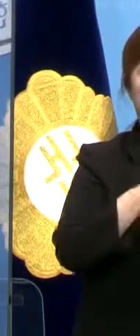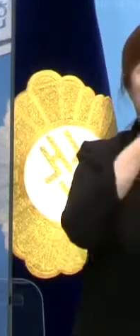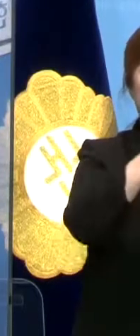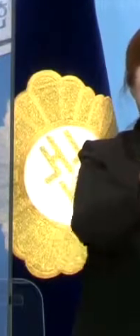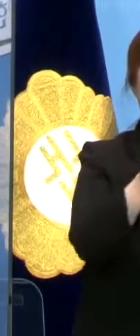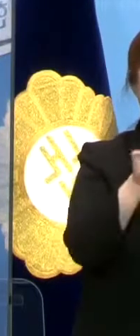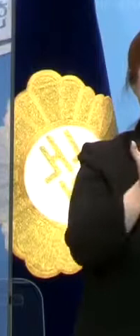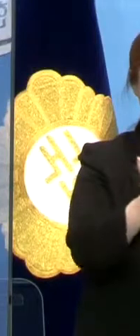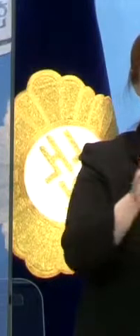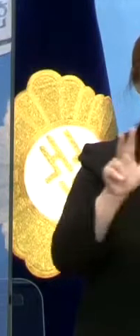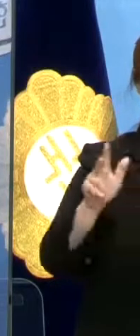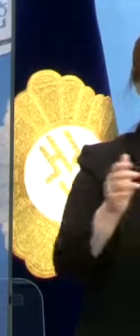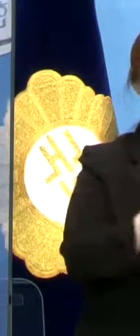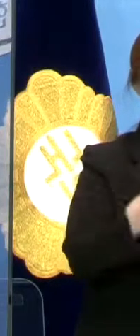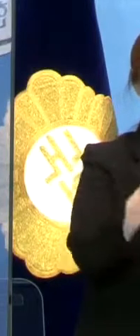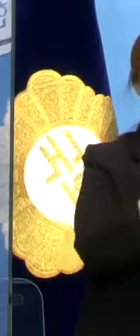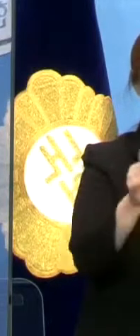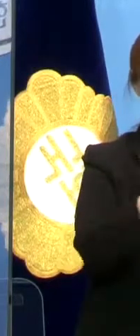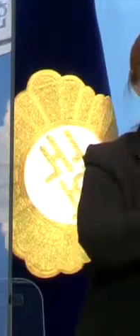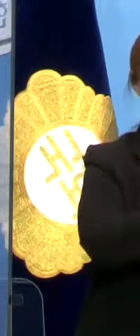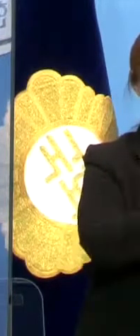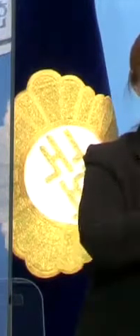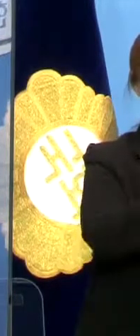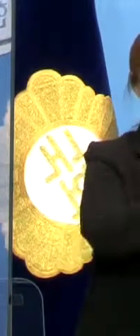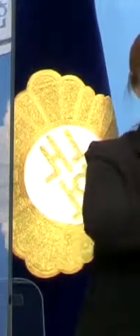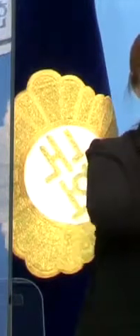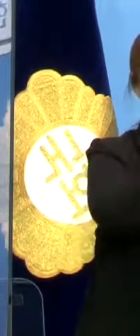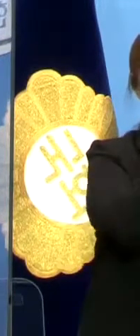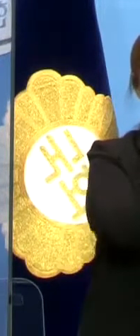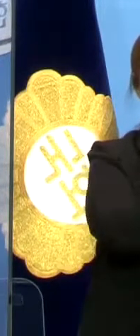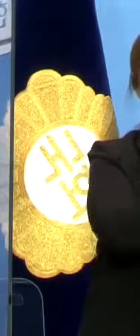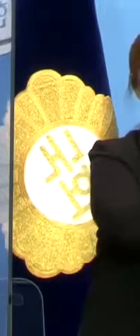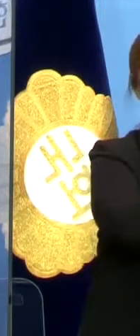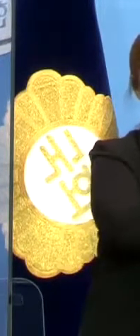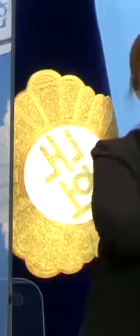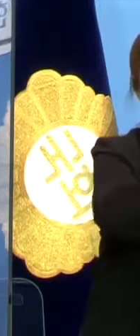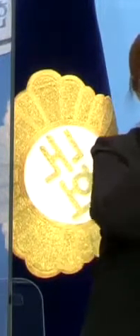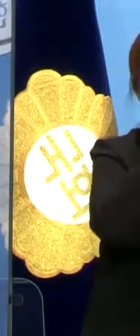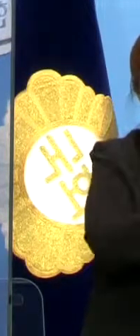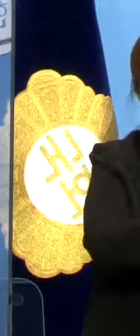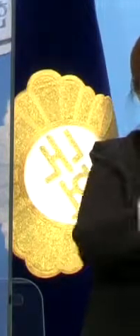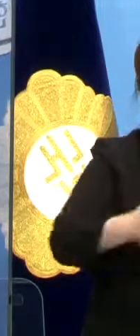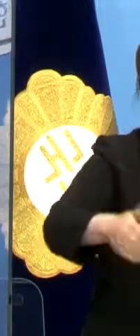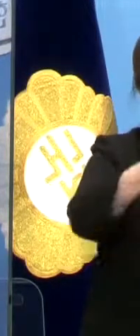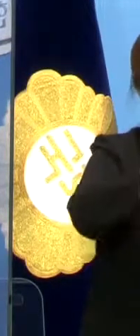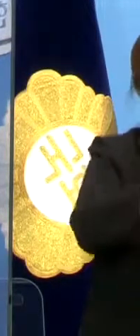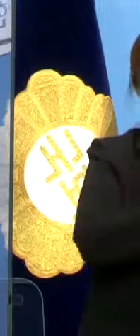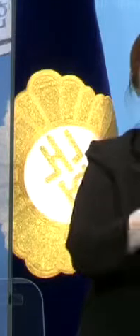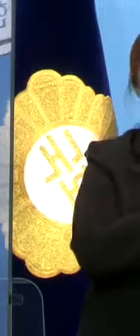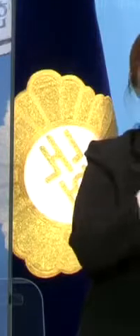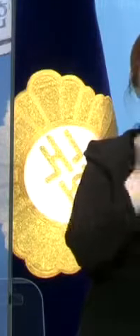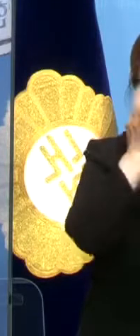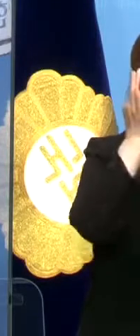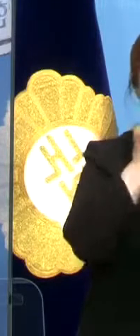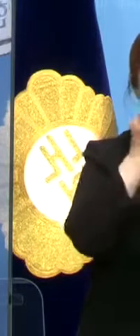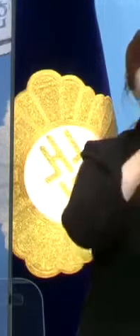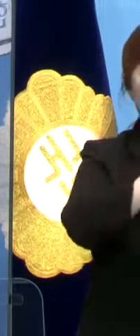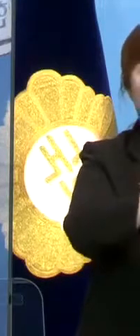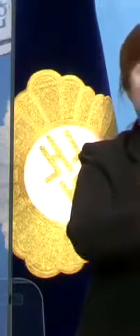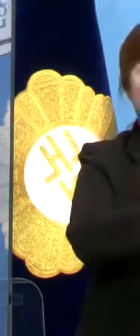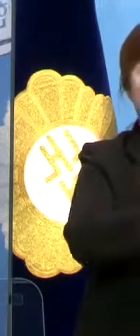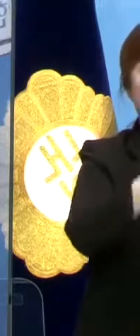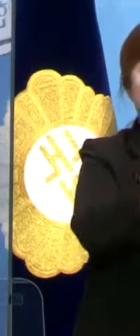쿠팡이 그동안 노동자를 집 고용하는 등 인권 친화적인 근무 환경을 만들기 위해서 나름 노력한 것에 대해